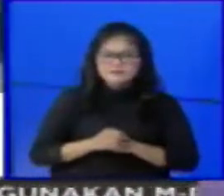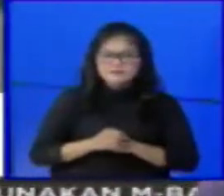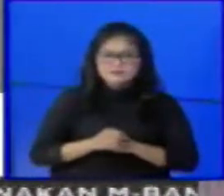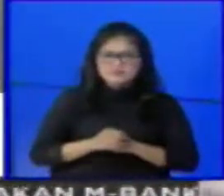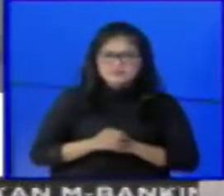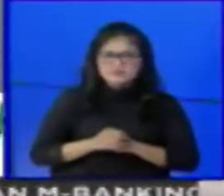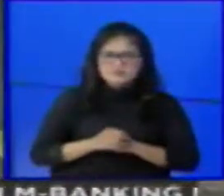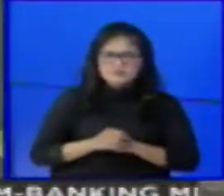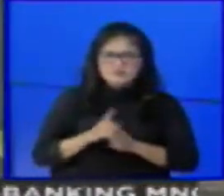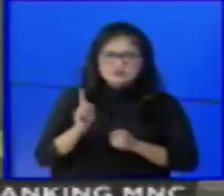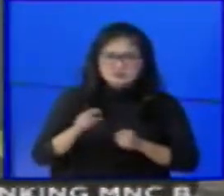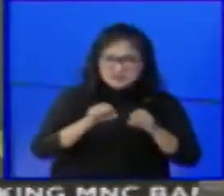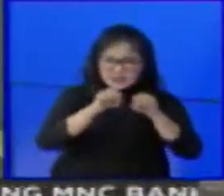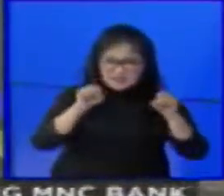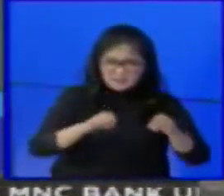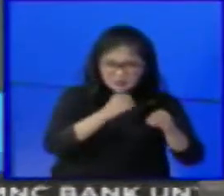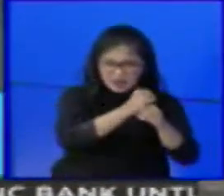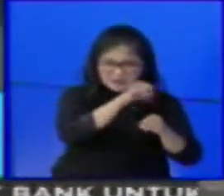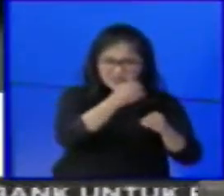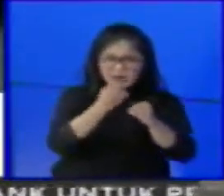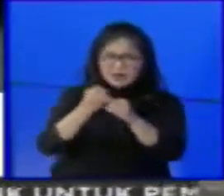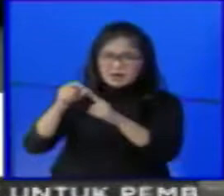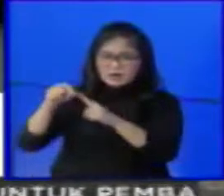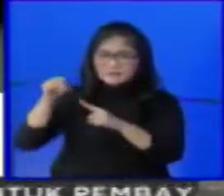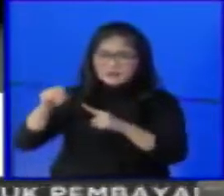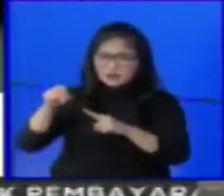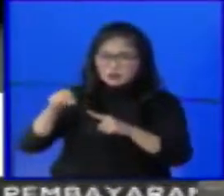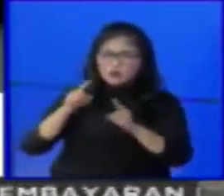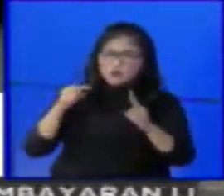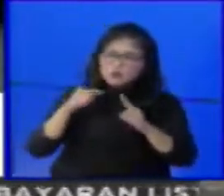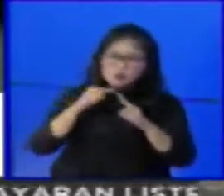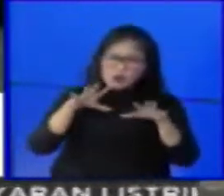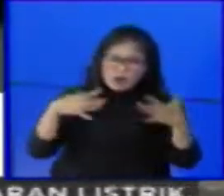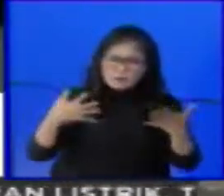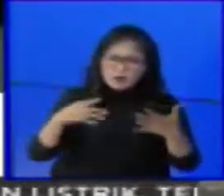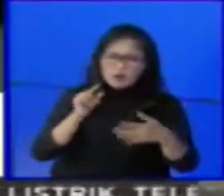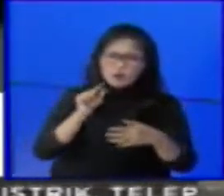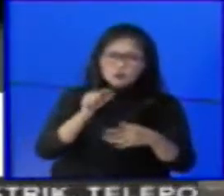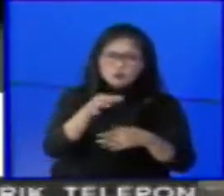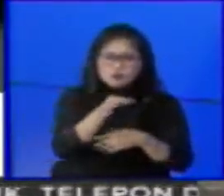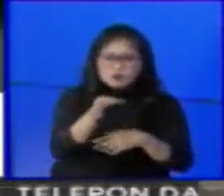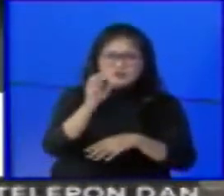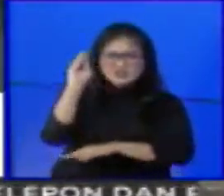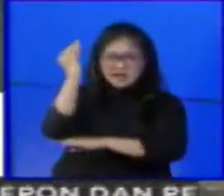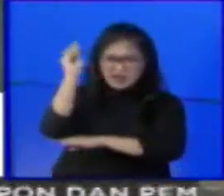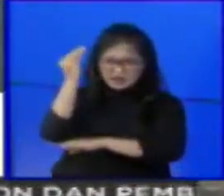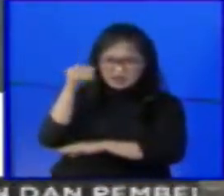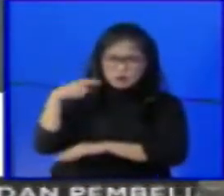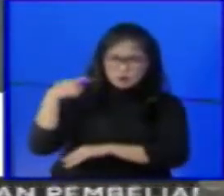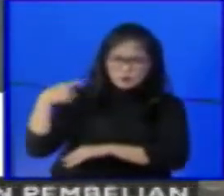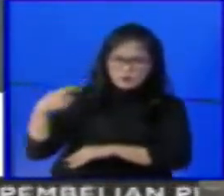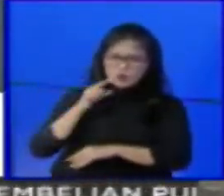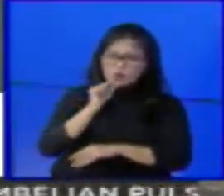Mekanisme perluasan sistem ganjil genap ini yakni ditujukan oleh Pemprov DKI Jakarta, khususnya Gubernur DKI Jakarta, untuk